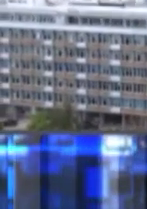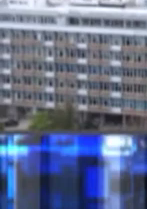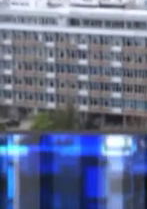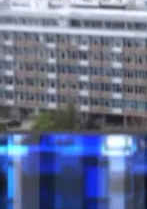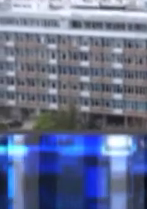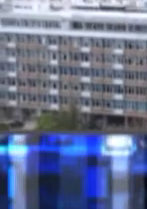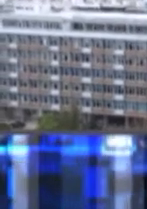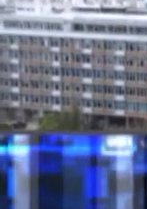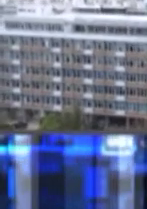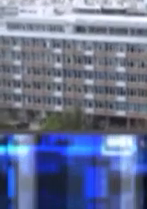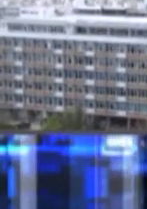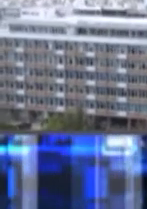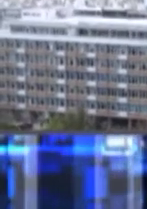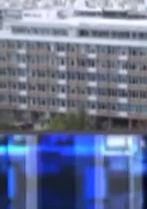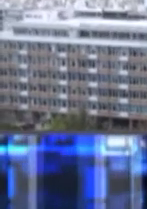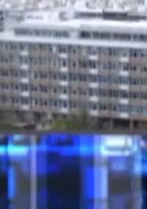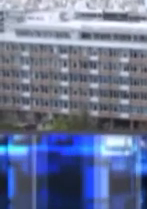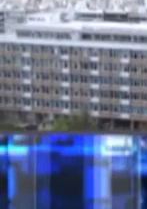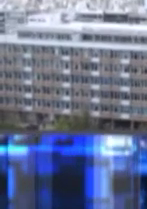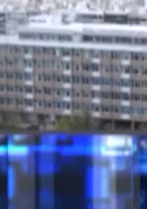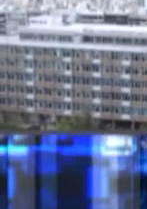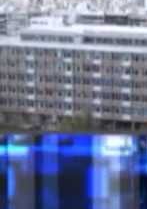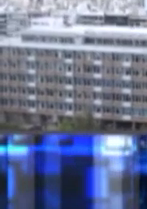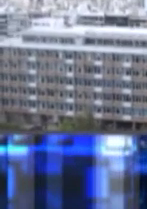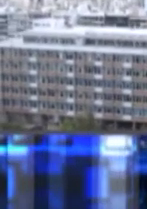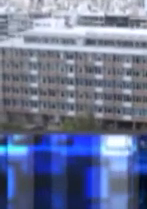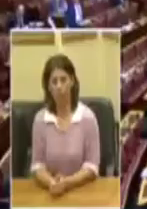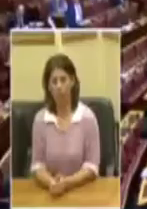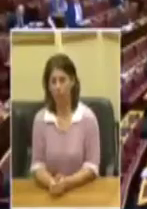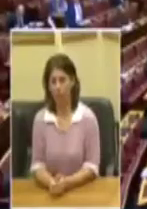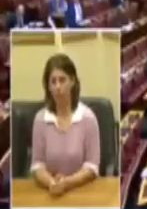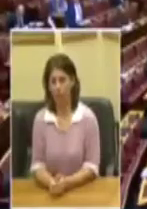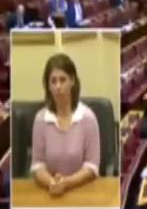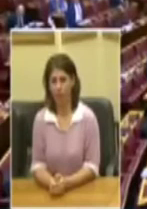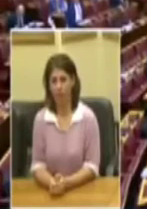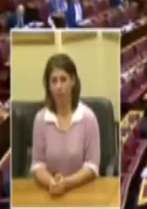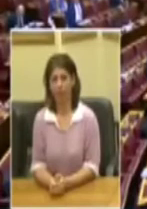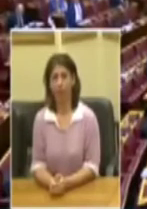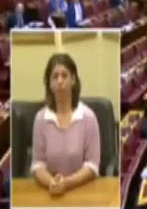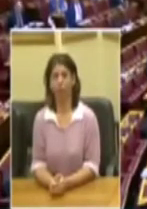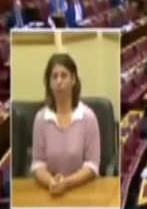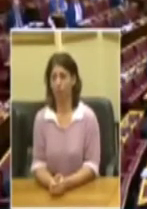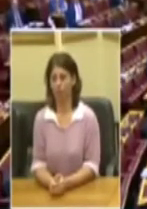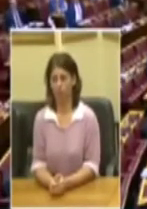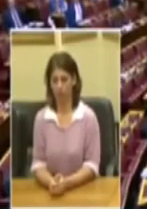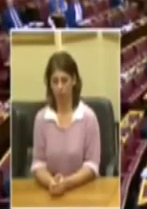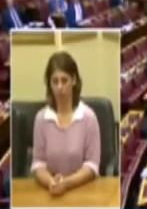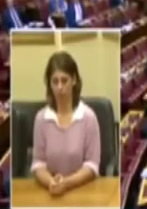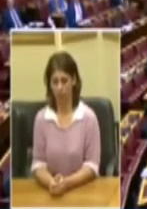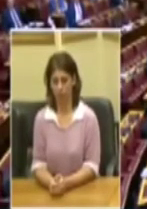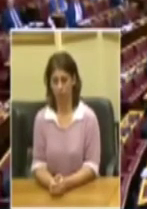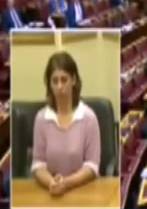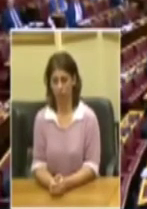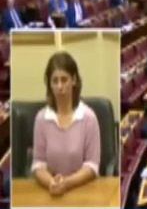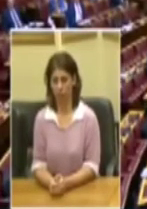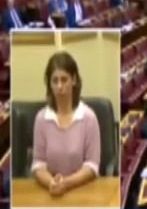τον πατριωτισμό όσων ψηφίζουν κατά της πρότασης δυσπιστίας. Παρακαλώ. Ενώ εσείς είναι για καρέκλα, κάτι άλλο. Καρέκλα, καρέκλα,